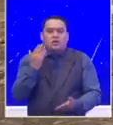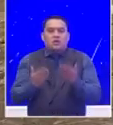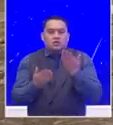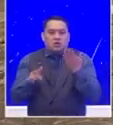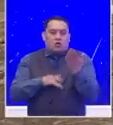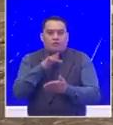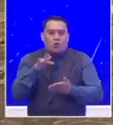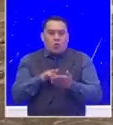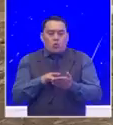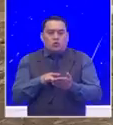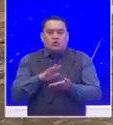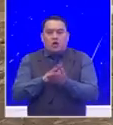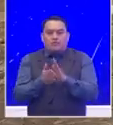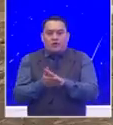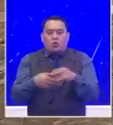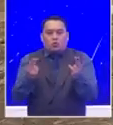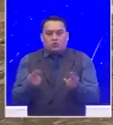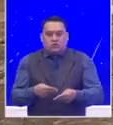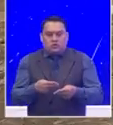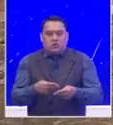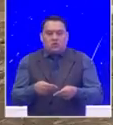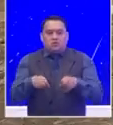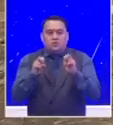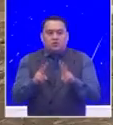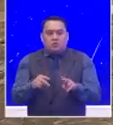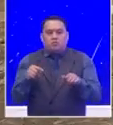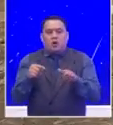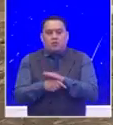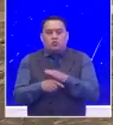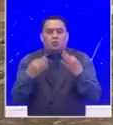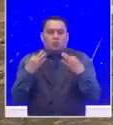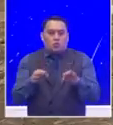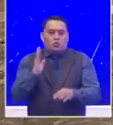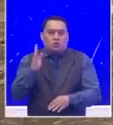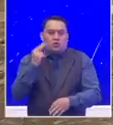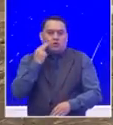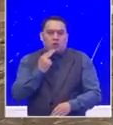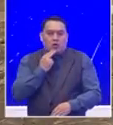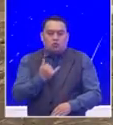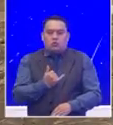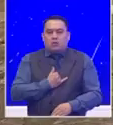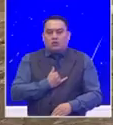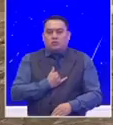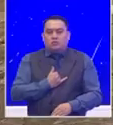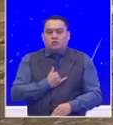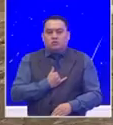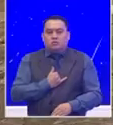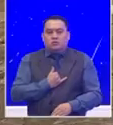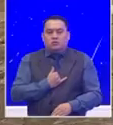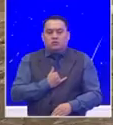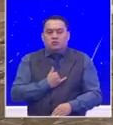городом Алматы есть договоренность и по специальным пропускам нас пропускают, то с Китаем там есть, да, нюансы,